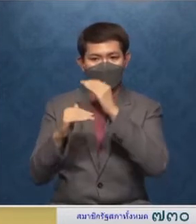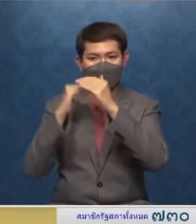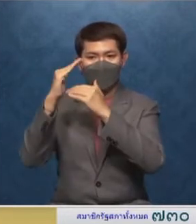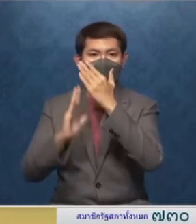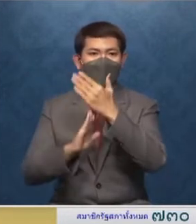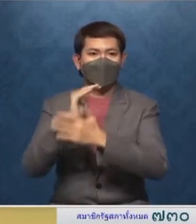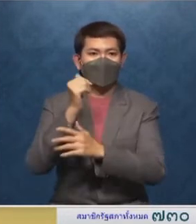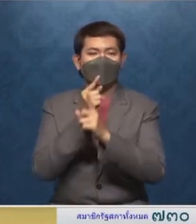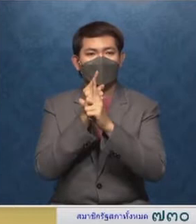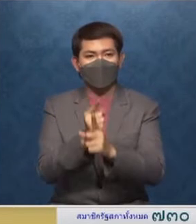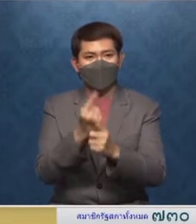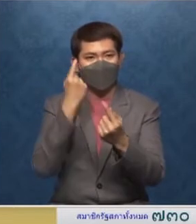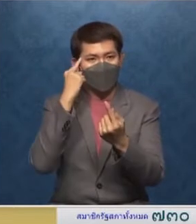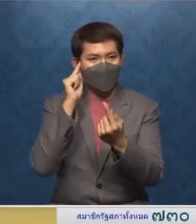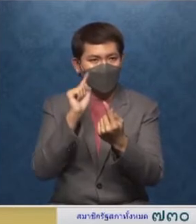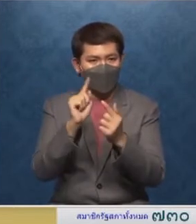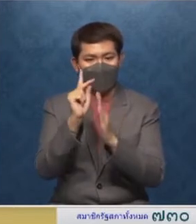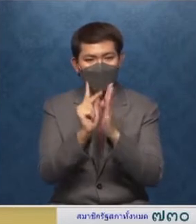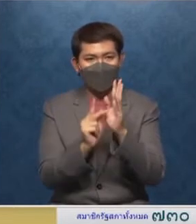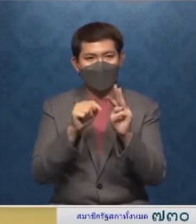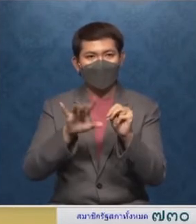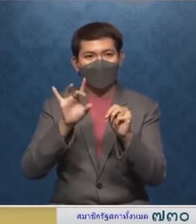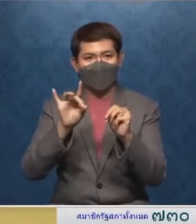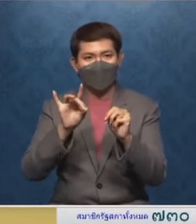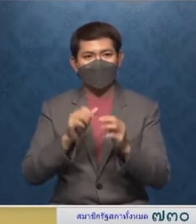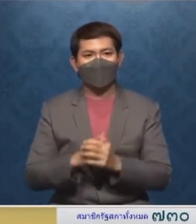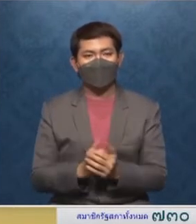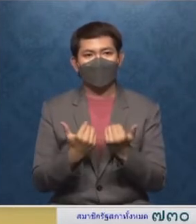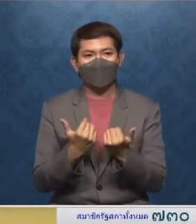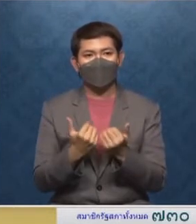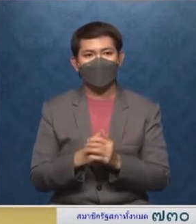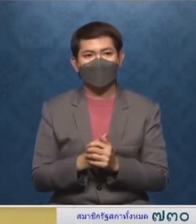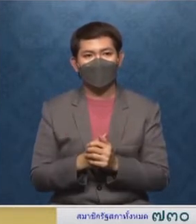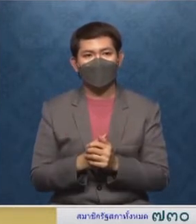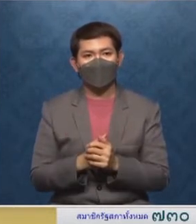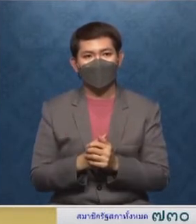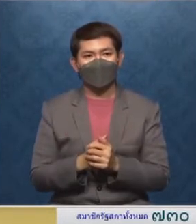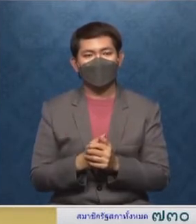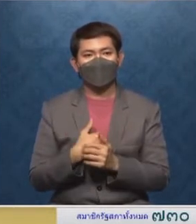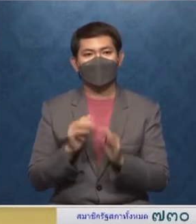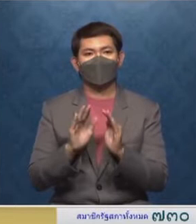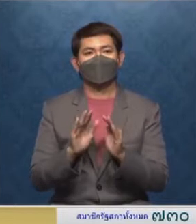ตามวัตถุประสงค์ตามมาตรา8เนี่ยนะครับอันนี้ก็เป็นตั้งเป็นข้อสังเก